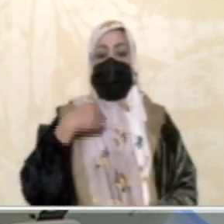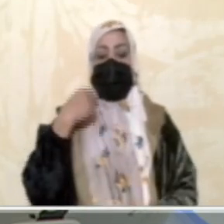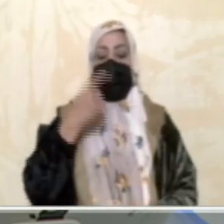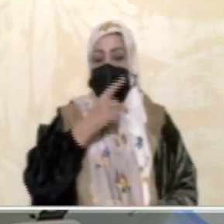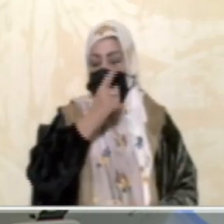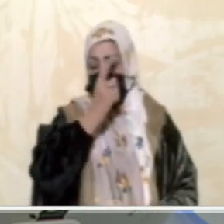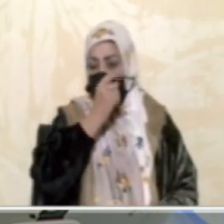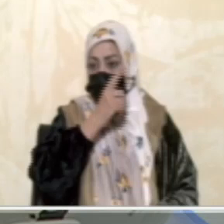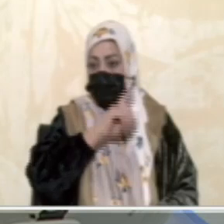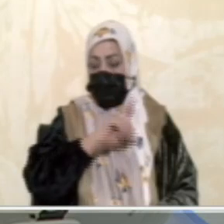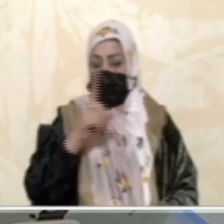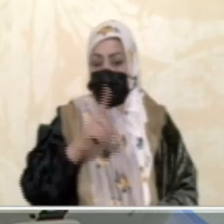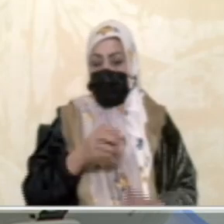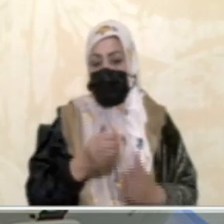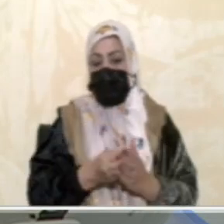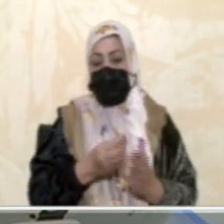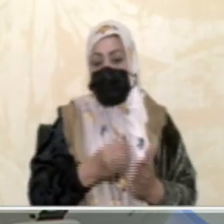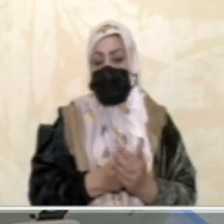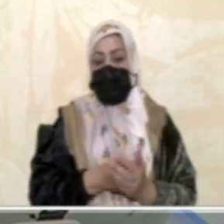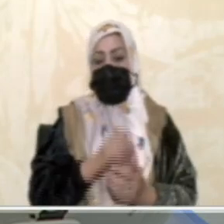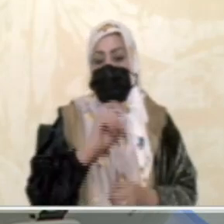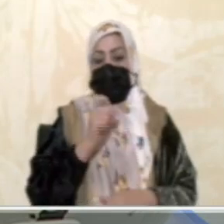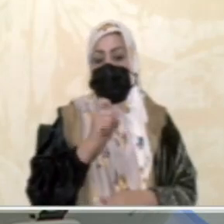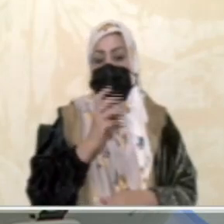شهرين والله ثلاثه والله كذا